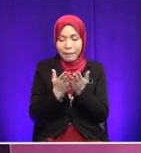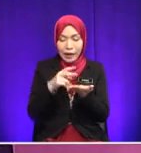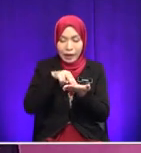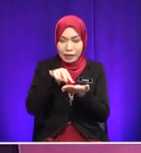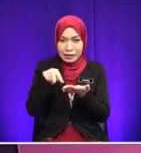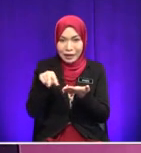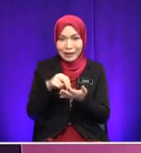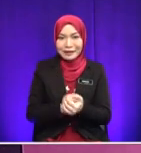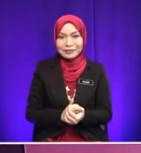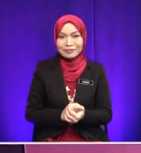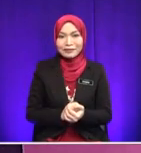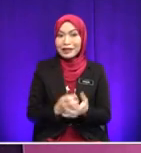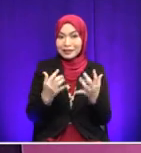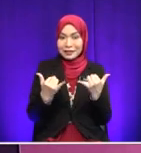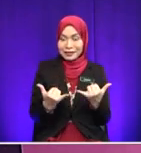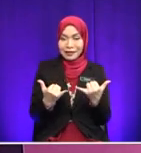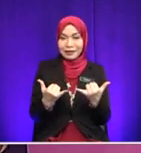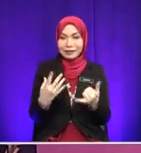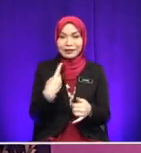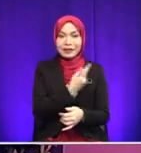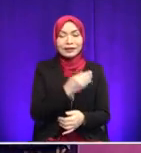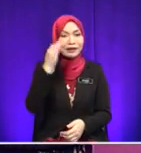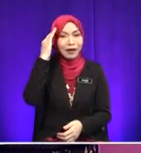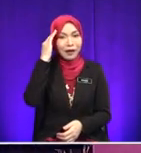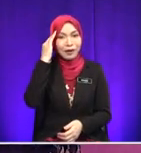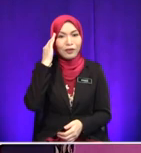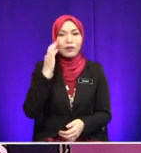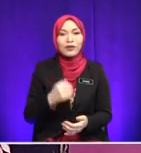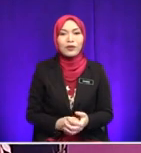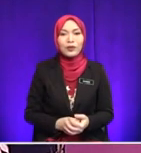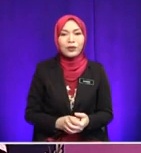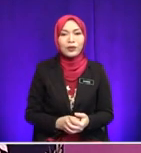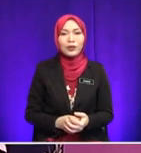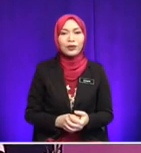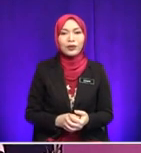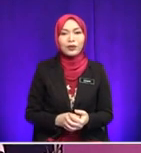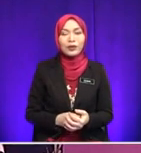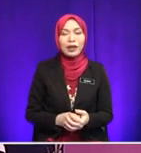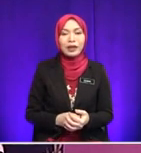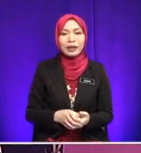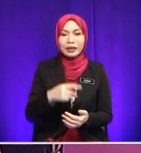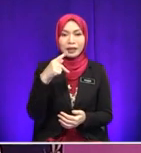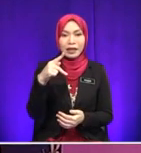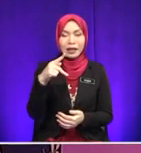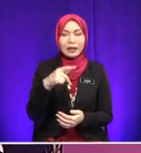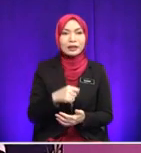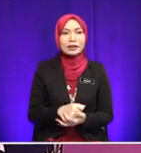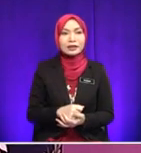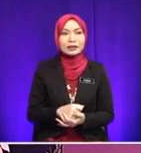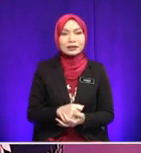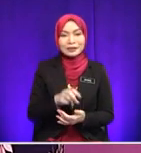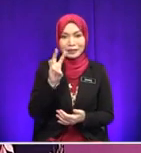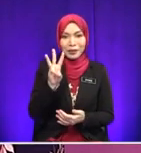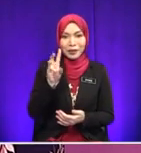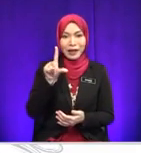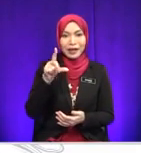K dan juga W, iaitu perkara yang sudah diketahui. Anak-anak murid saya, Pemuda Harapan Bangsa,